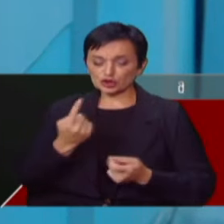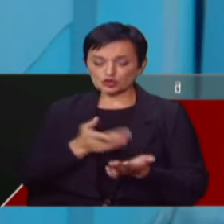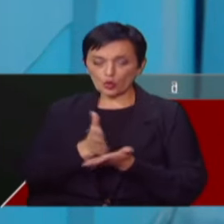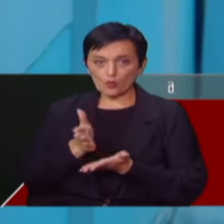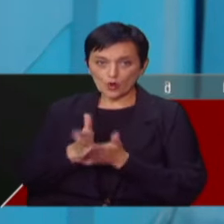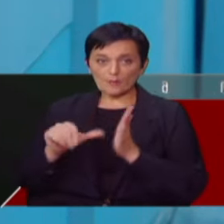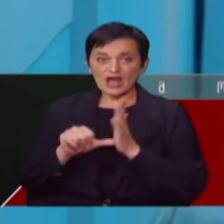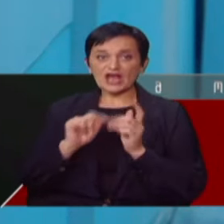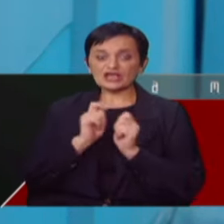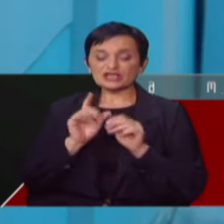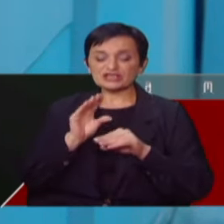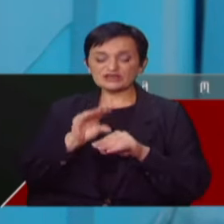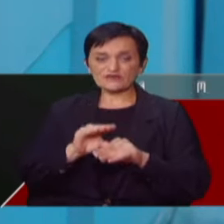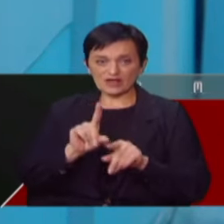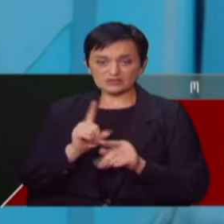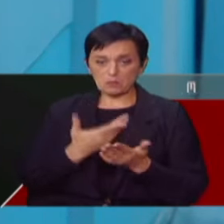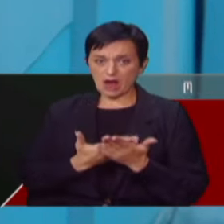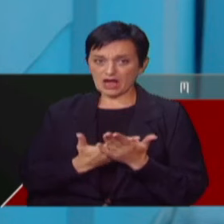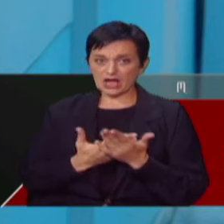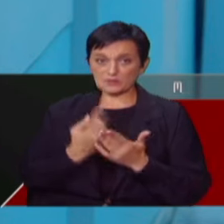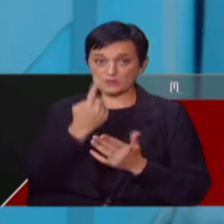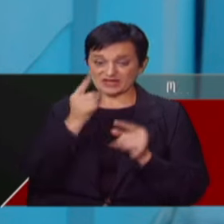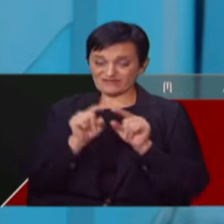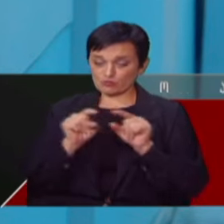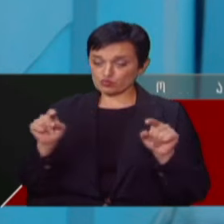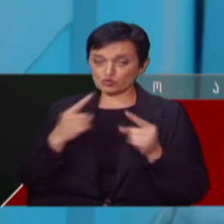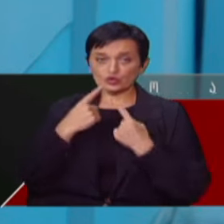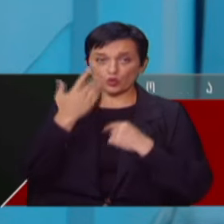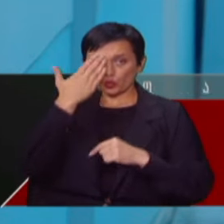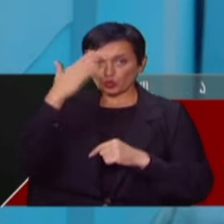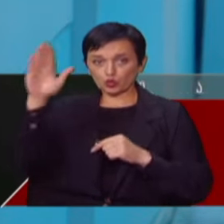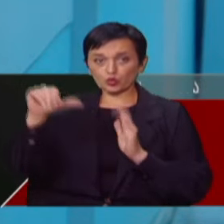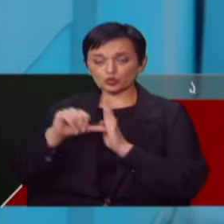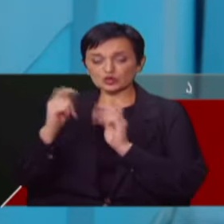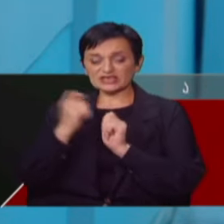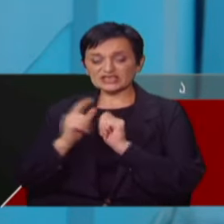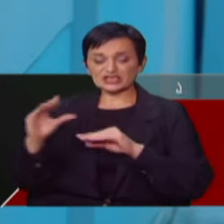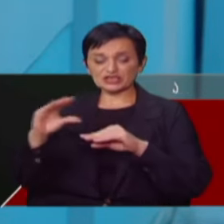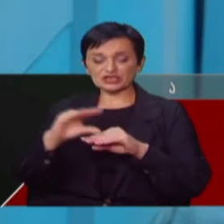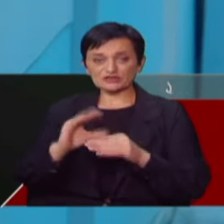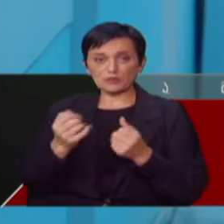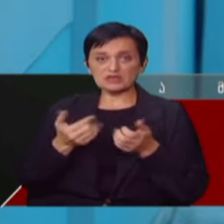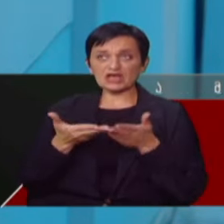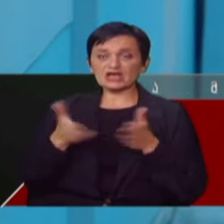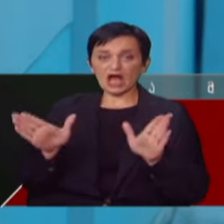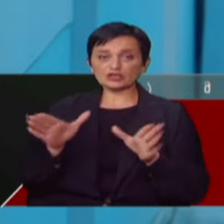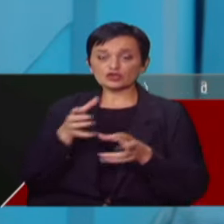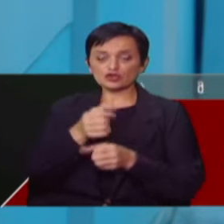შორის ინვესტიციების ნაწილი. მაგალითისთვის, პირველ პუნქტში საუბარი ეხება უცხოური ინვესტიციების მიღებისადმი გახსნილობასა